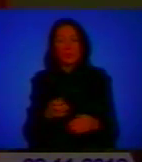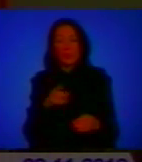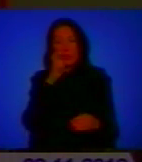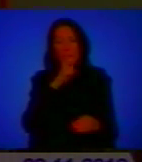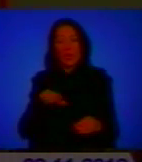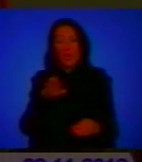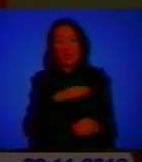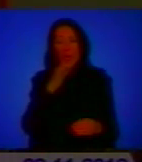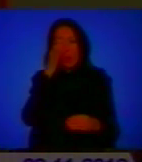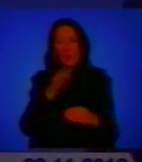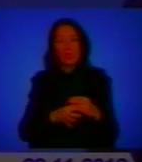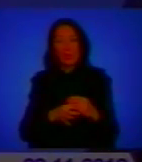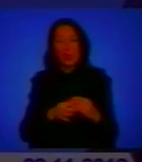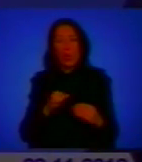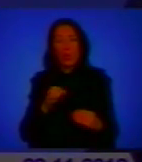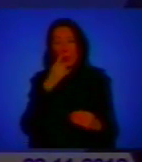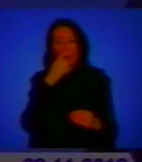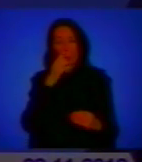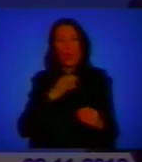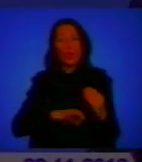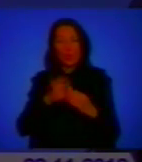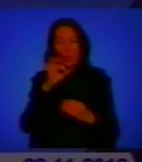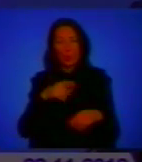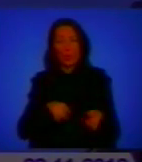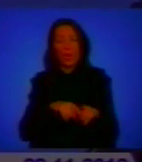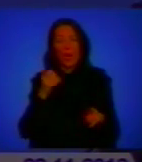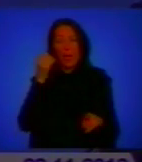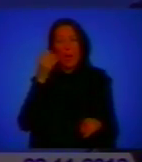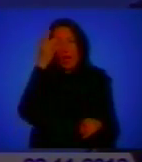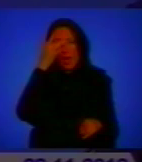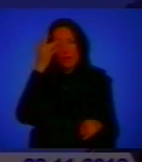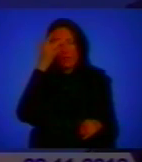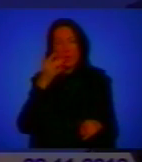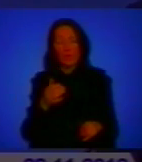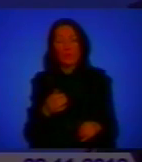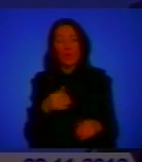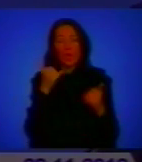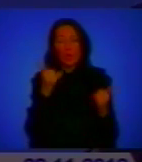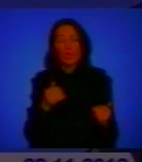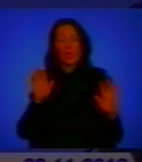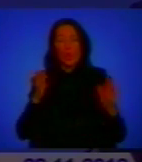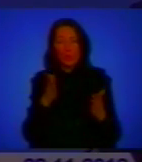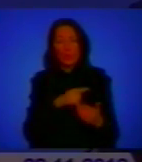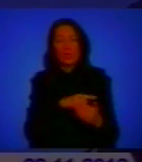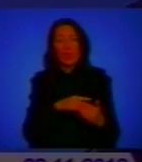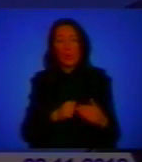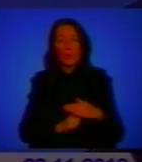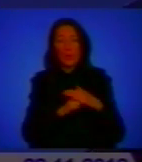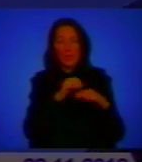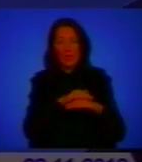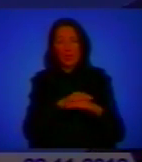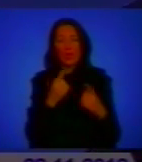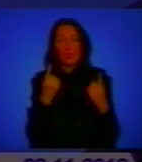Північної Африки. Сьогоднішня подія підтверджує високий технологічний потенціал